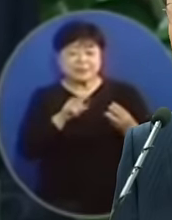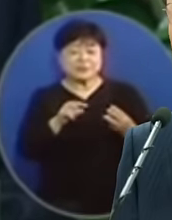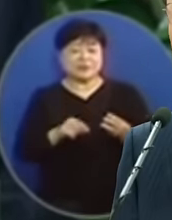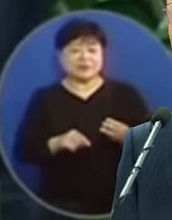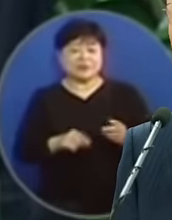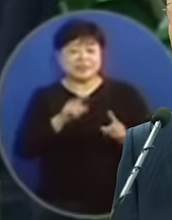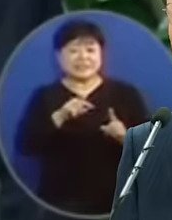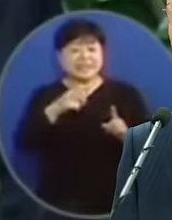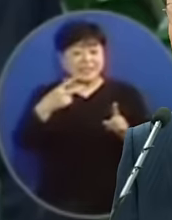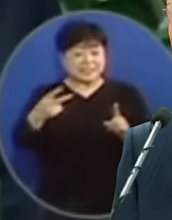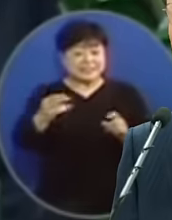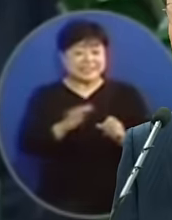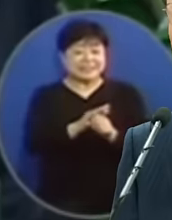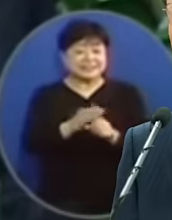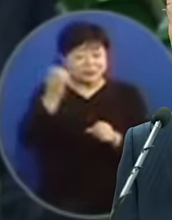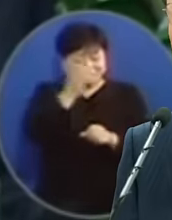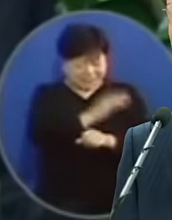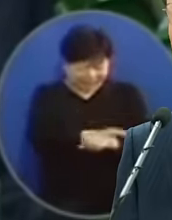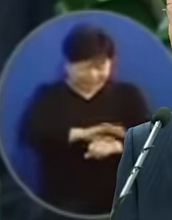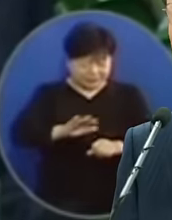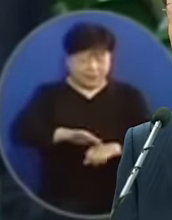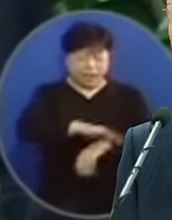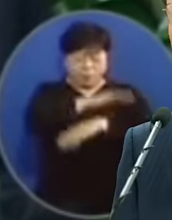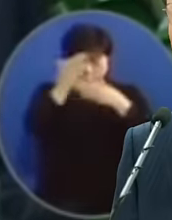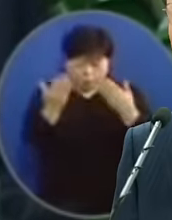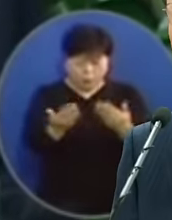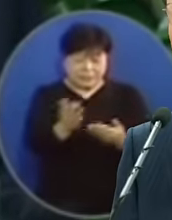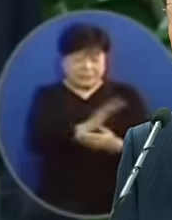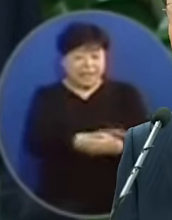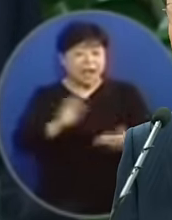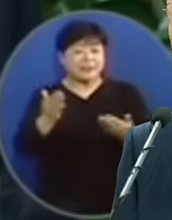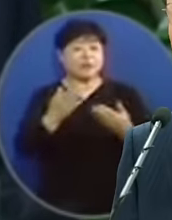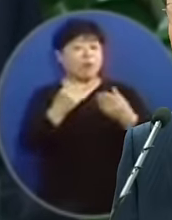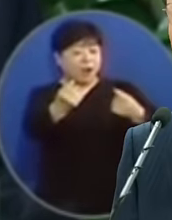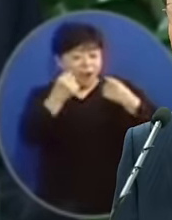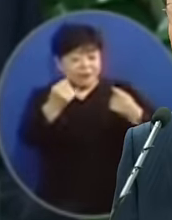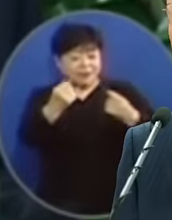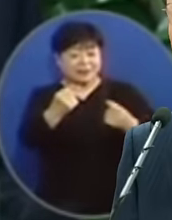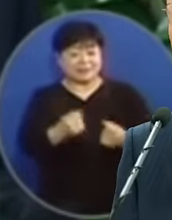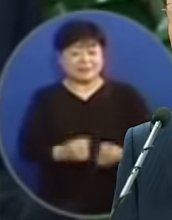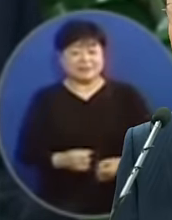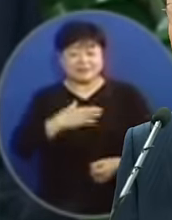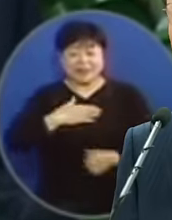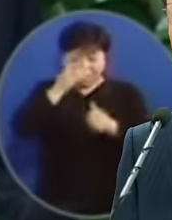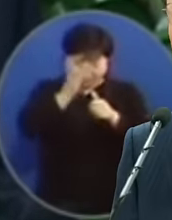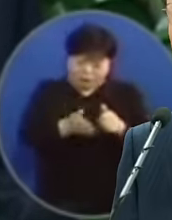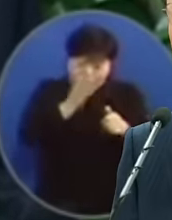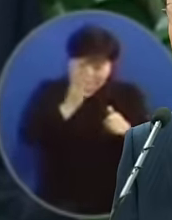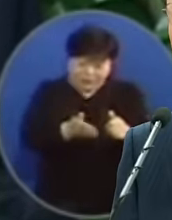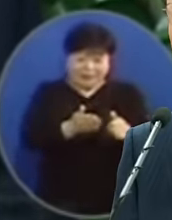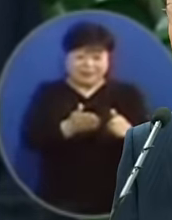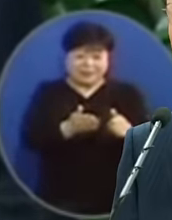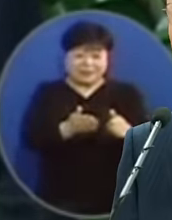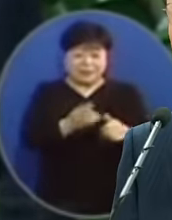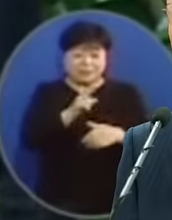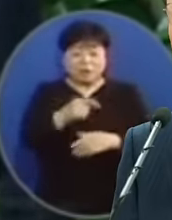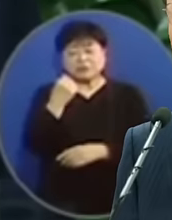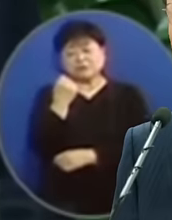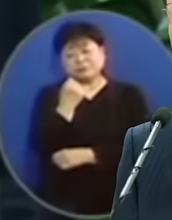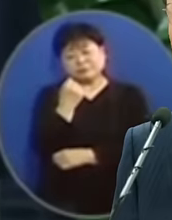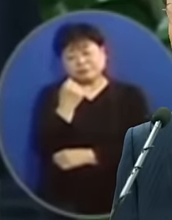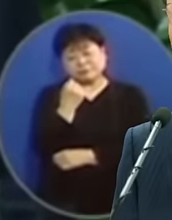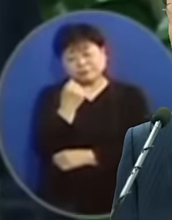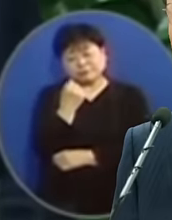2절에 사랑하는 자여 내 영혼이 잘됨같이 내가 범사에 잘되며 강건하기를 내가 간구하노라. 내가 마음이